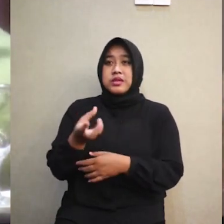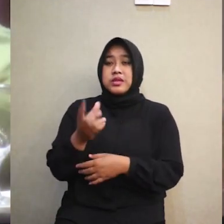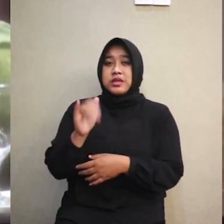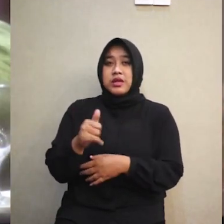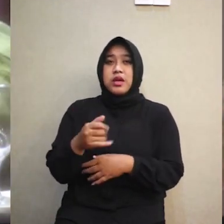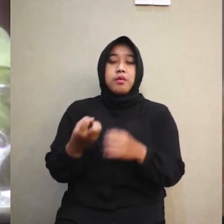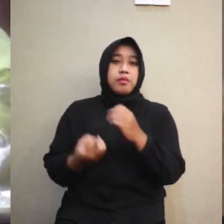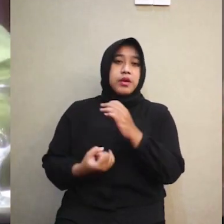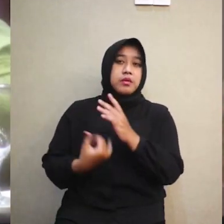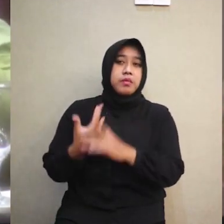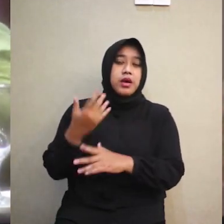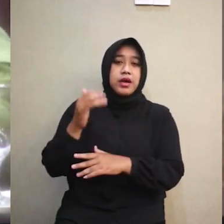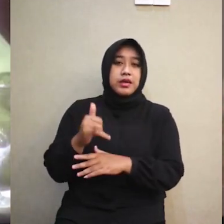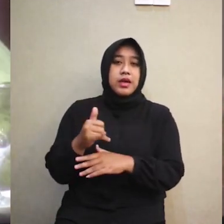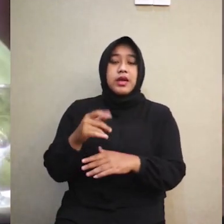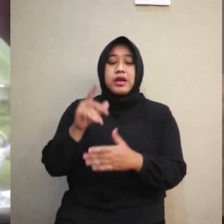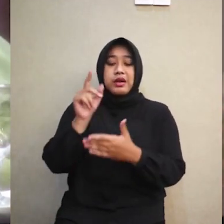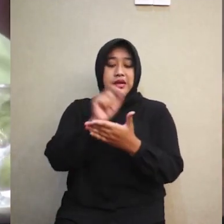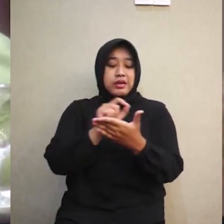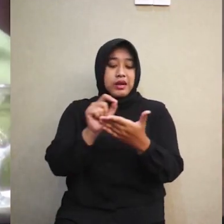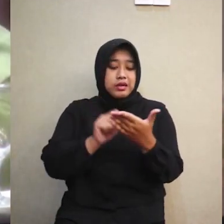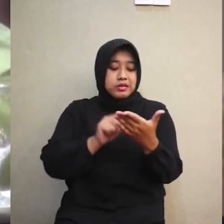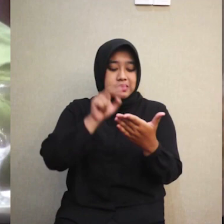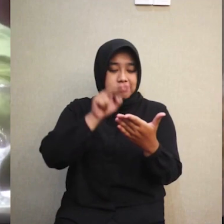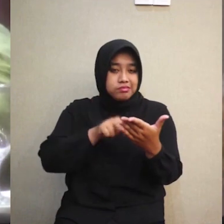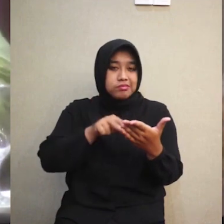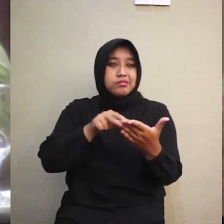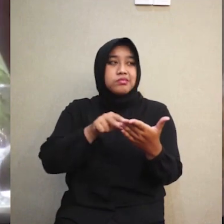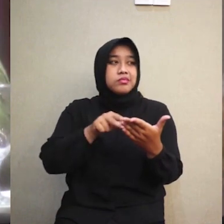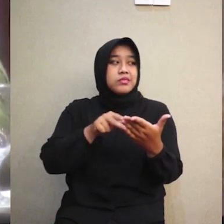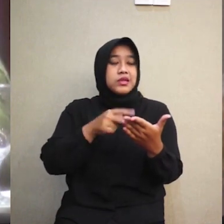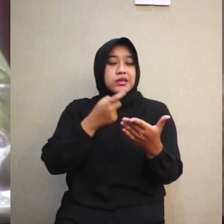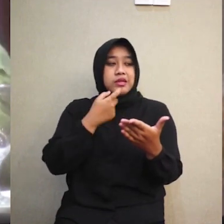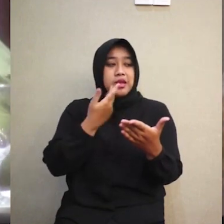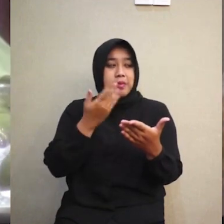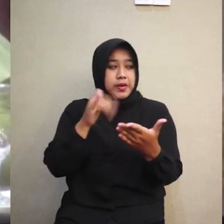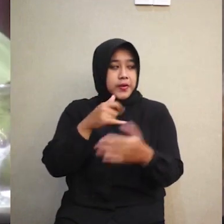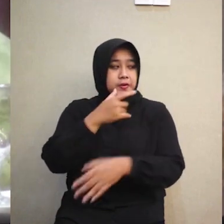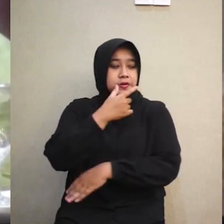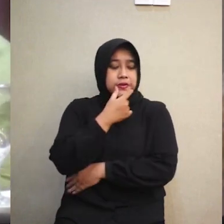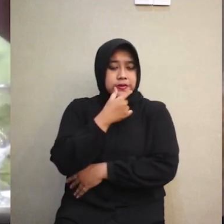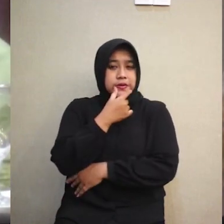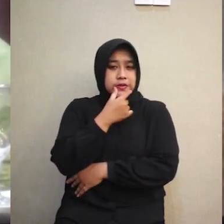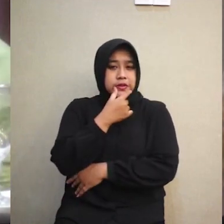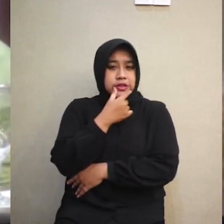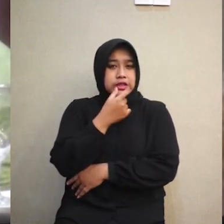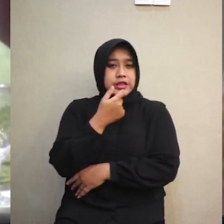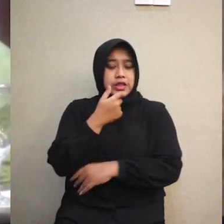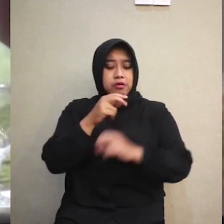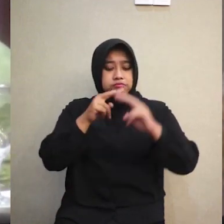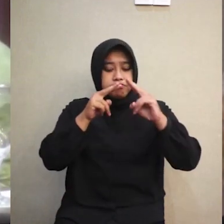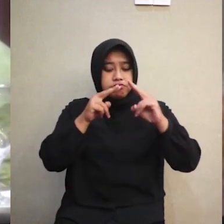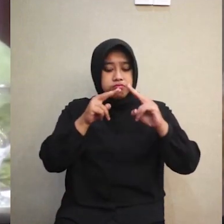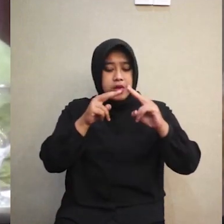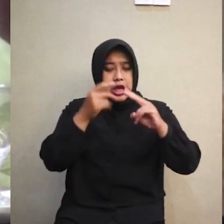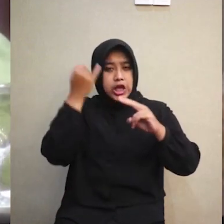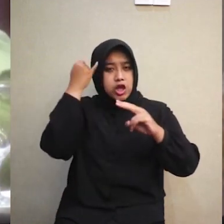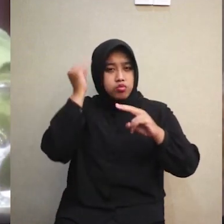perkembangan literasi kemudian apa namanya studi tentang disabilitas